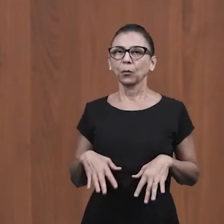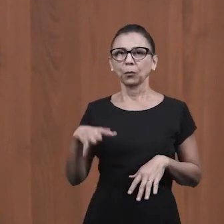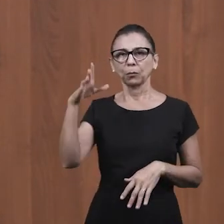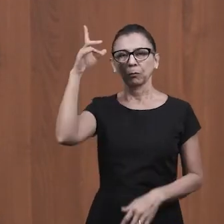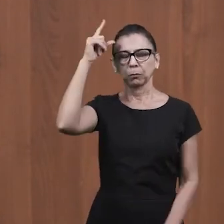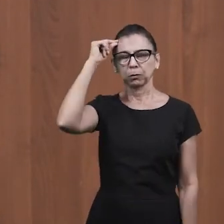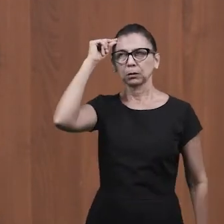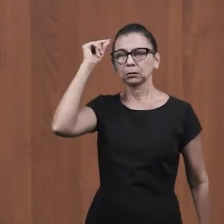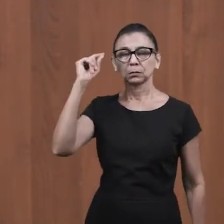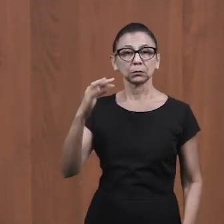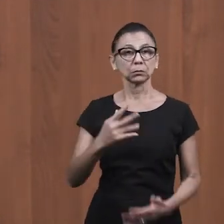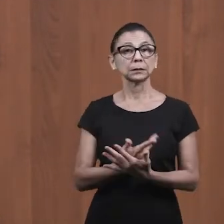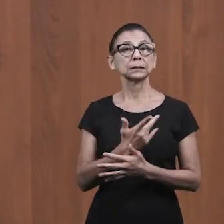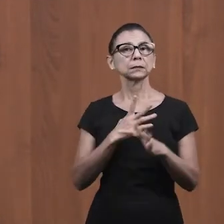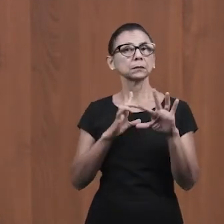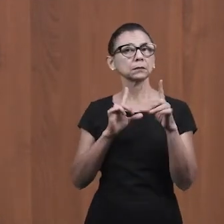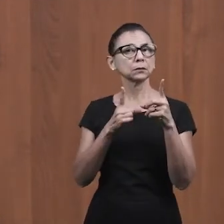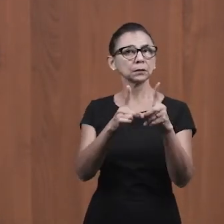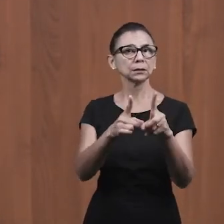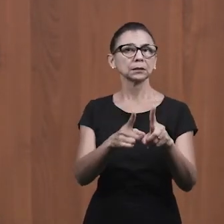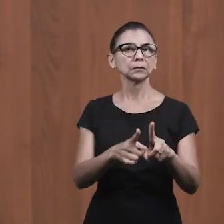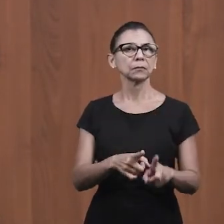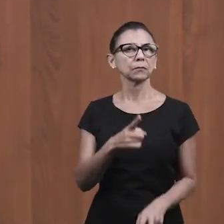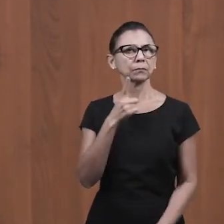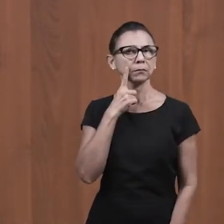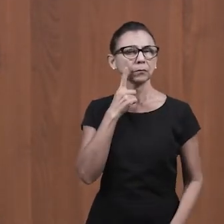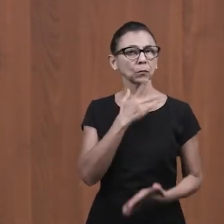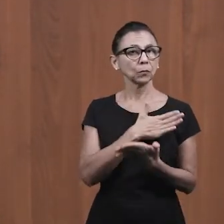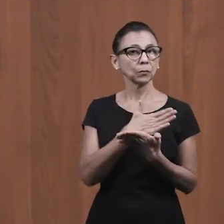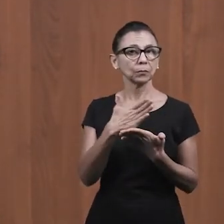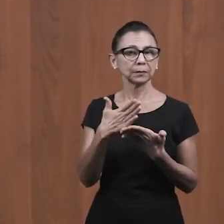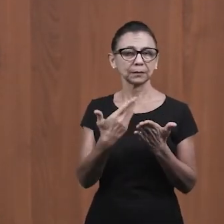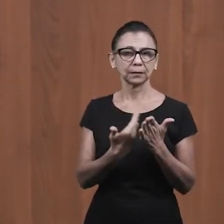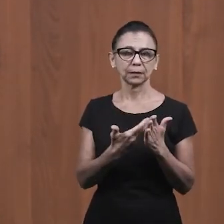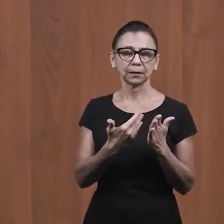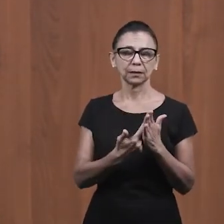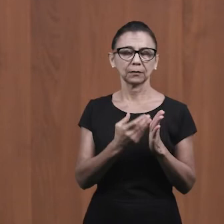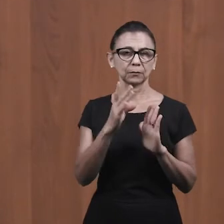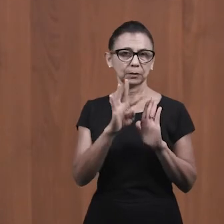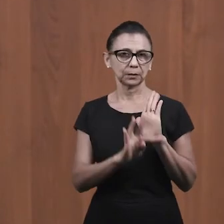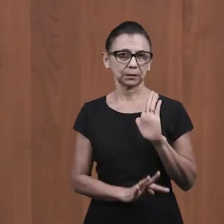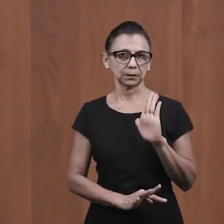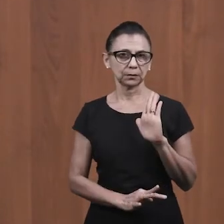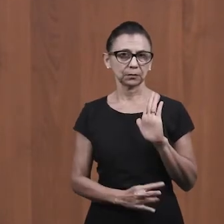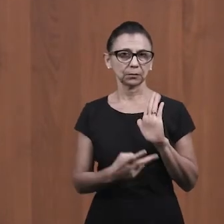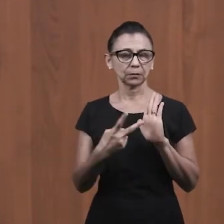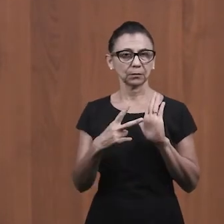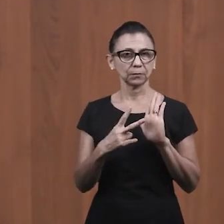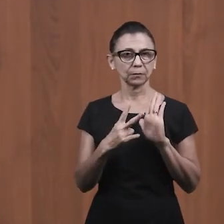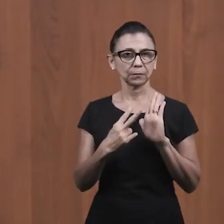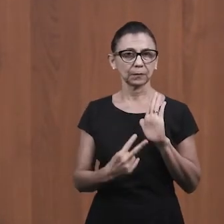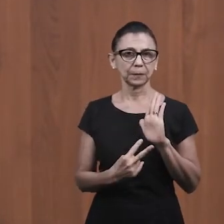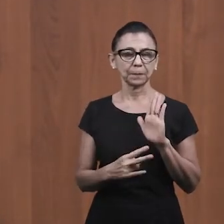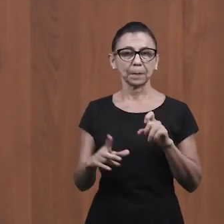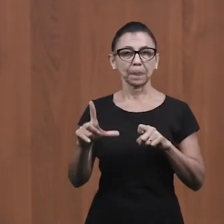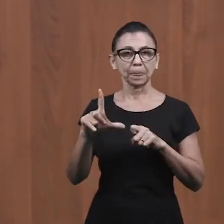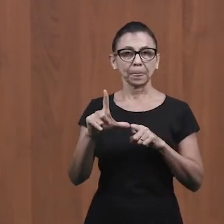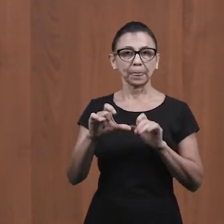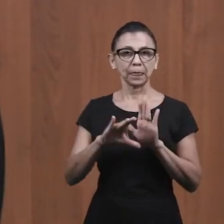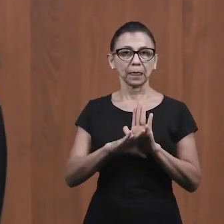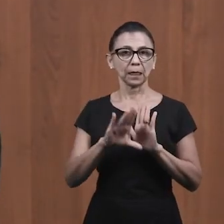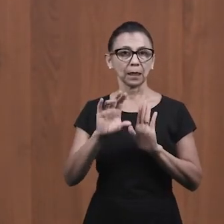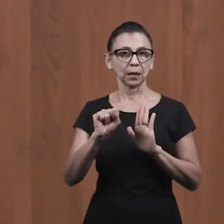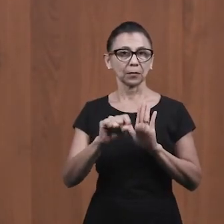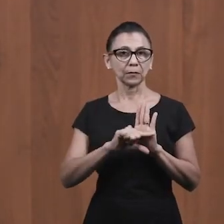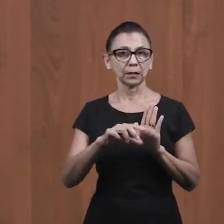tempête. C'est ce qui s'est passé avec les disciples. Donc, nous allons commencer notre étude en lisant un texte de la parole qui se trouve